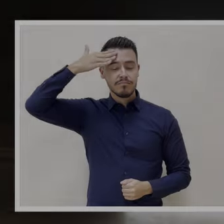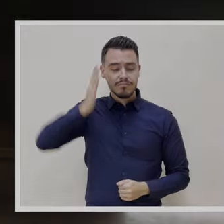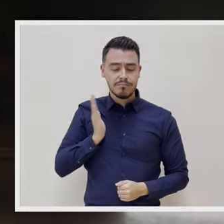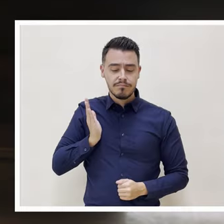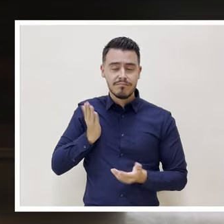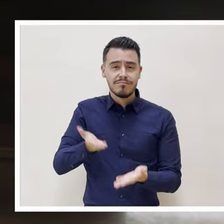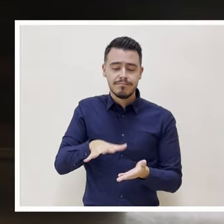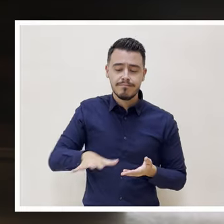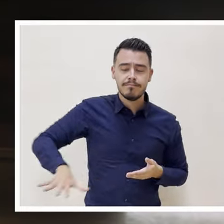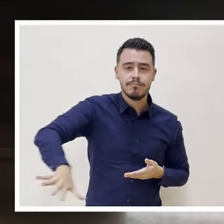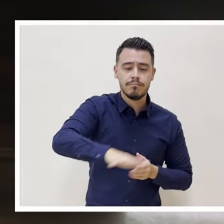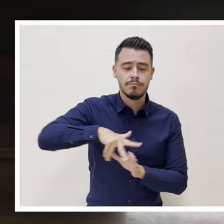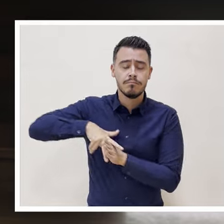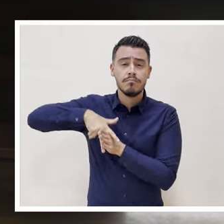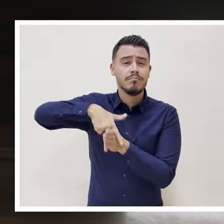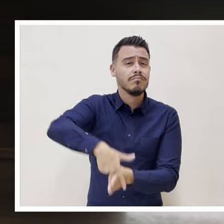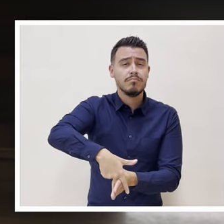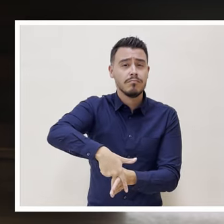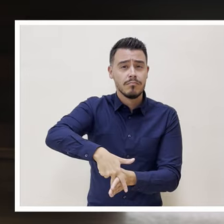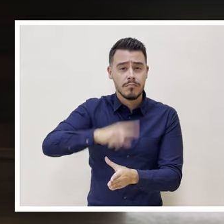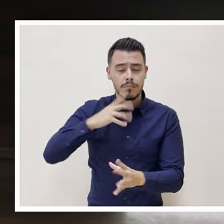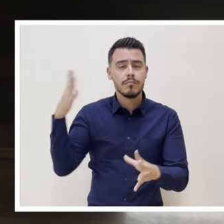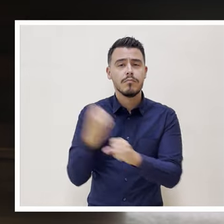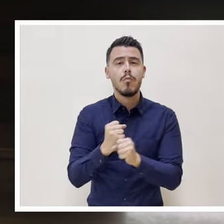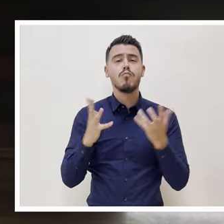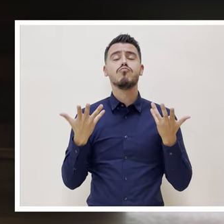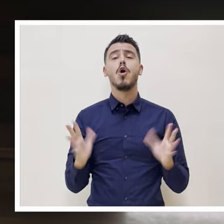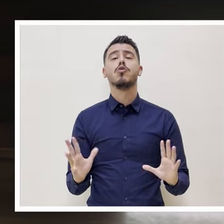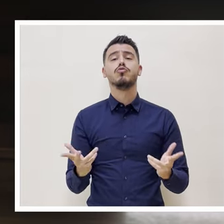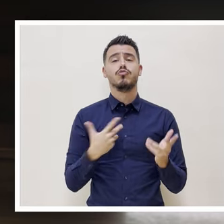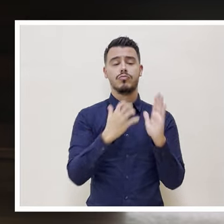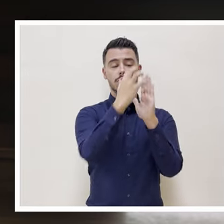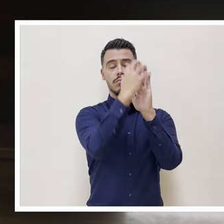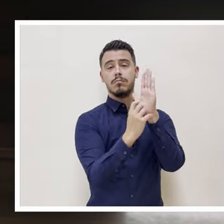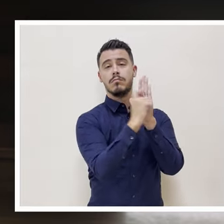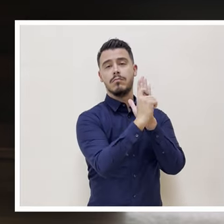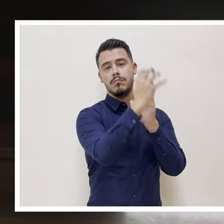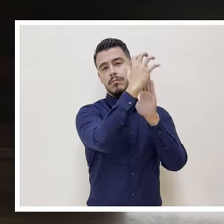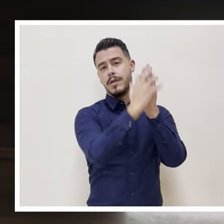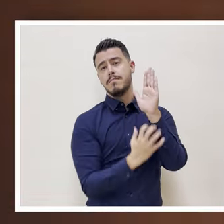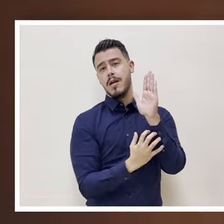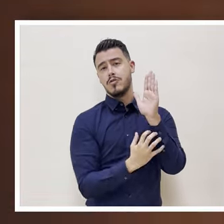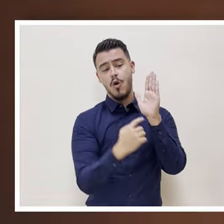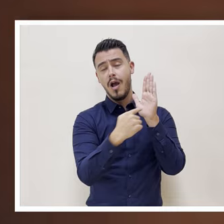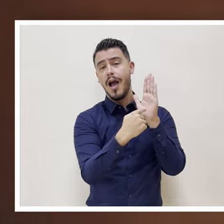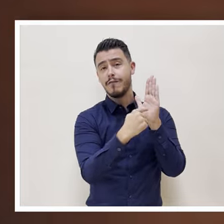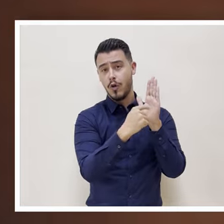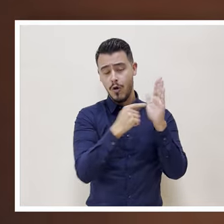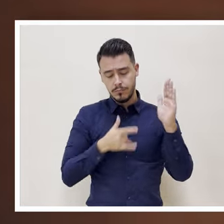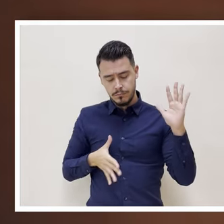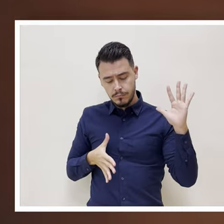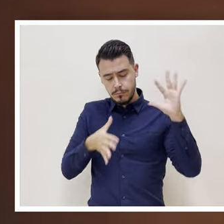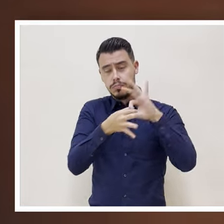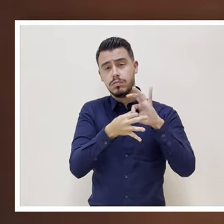Το ηθικό ενός λαού σκλαβωμένου τονώνεται μέσα από ένα επαναστατικό κείμενο, μια προκήρυξη που μιλά στην καρδιά